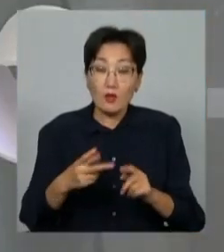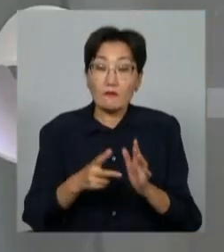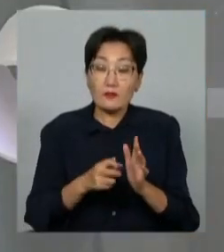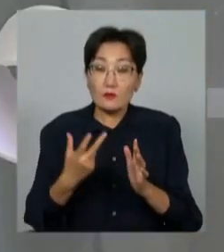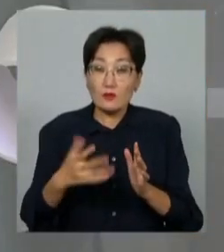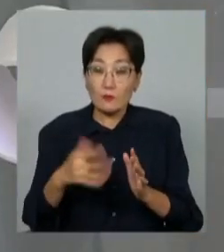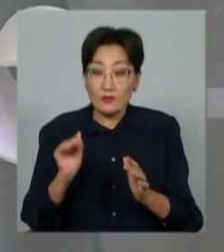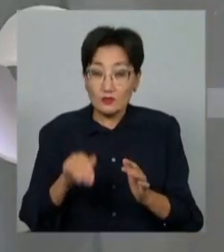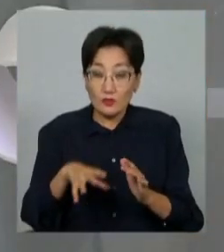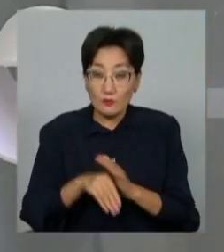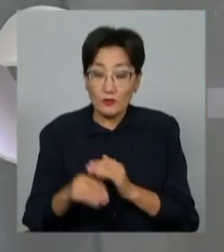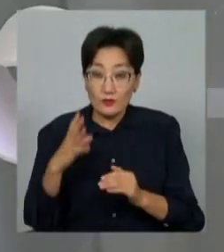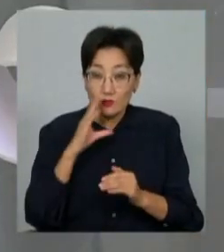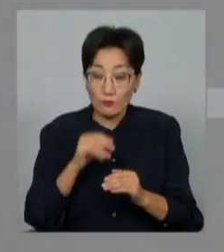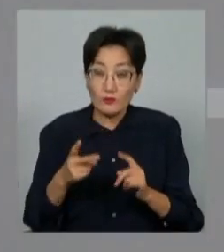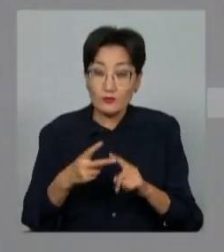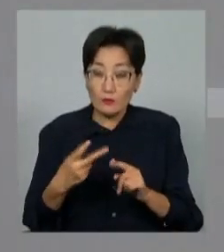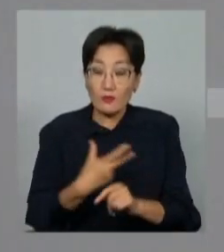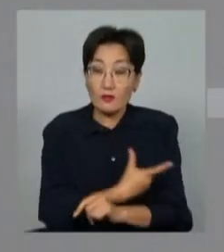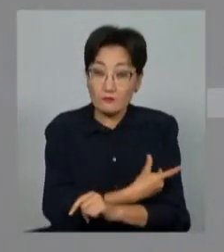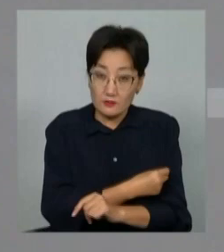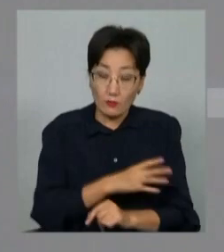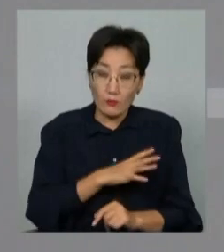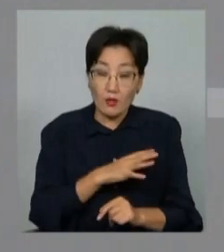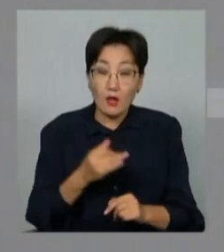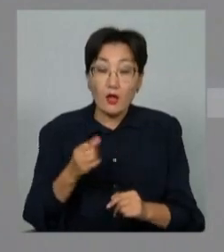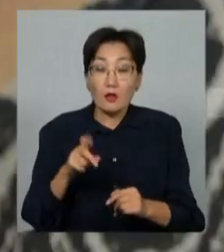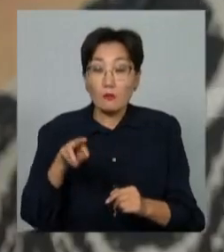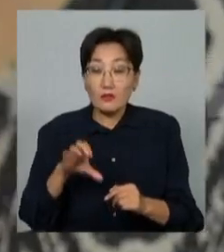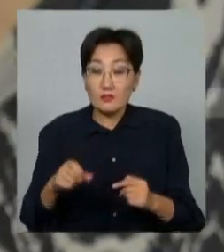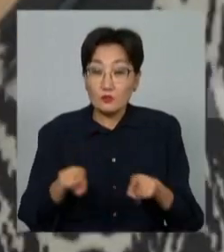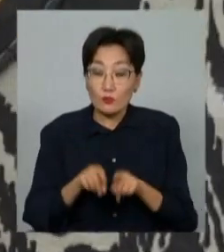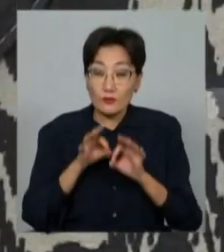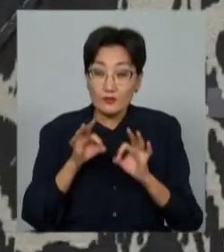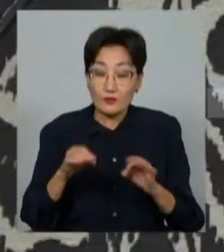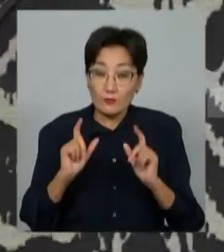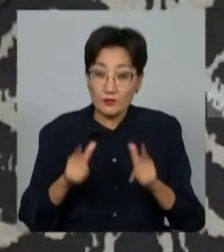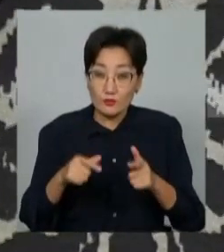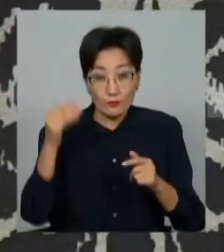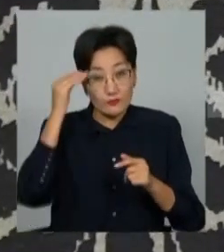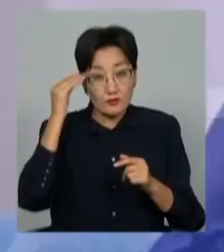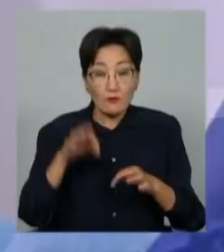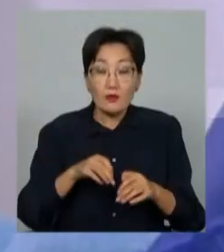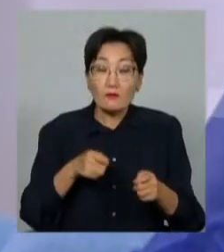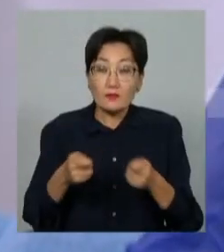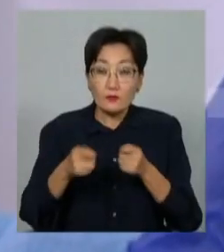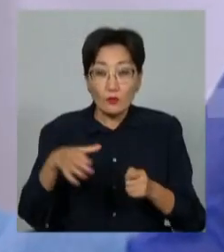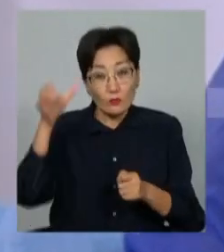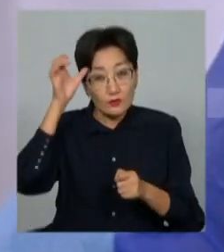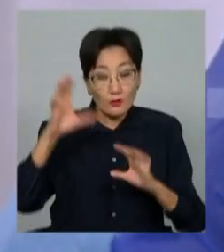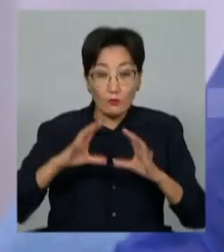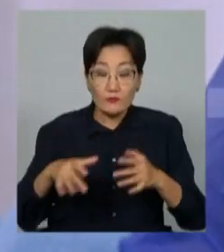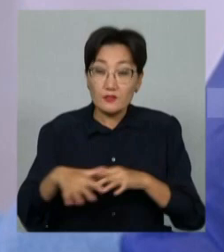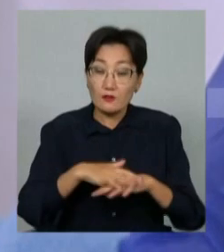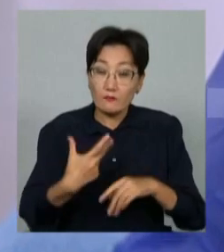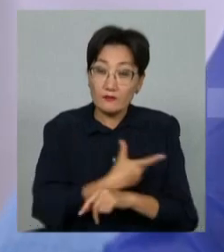835 тысяч из них успели получить обе дозы препарата. Алмаз Шарман также отметил, что, согласно мнению ведущих ученых мира,